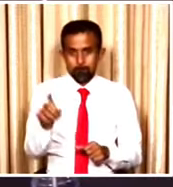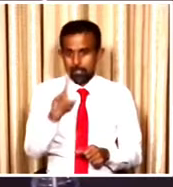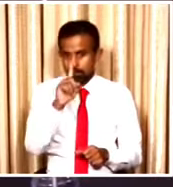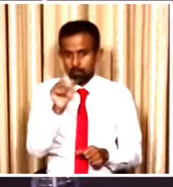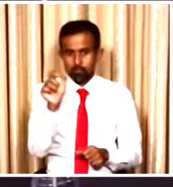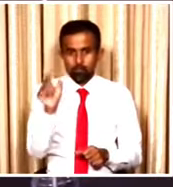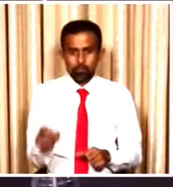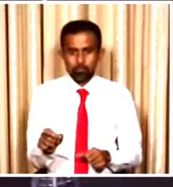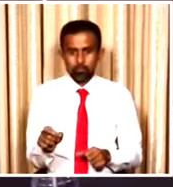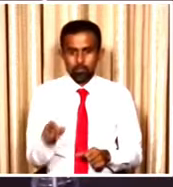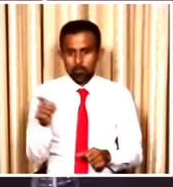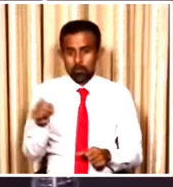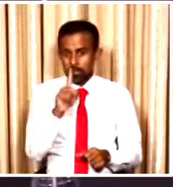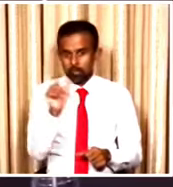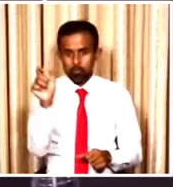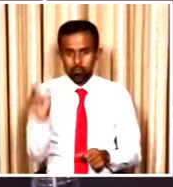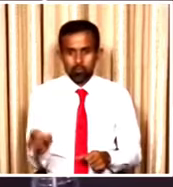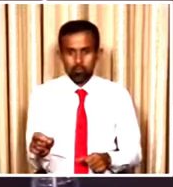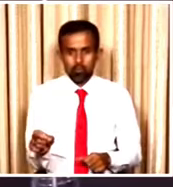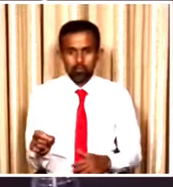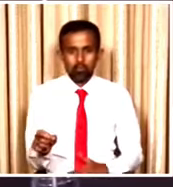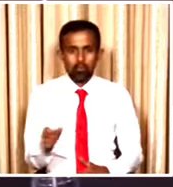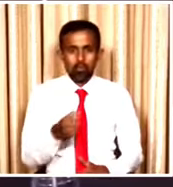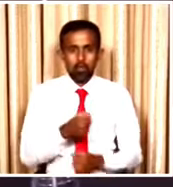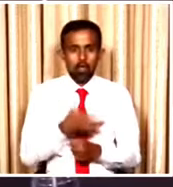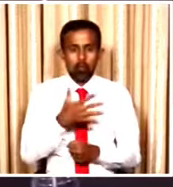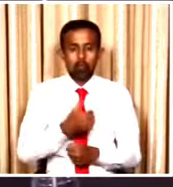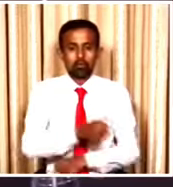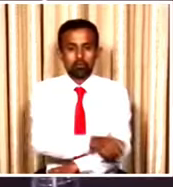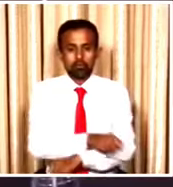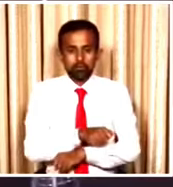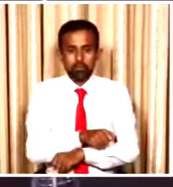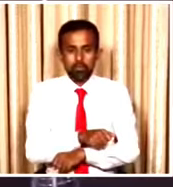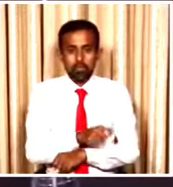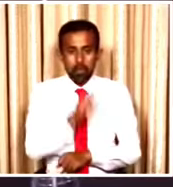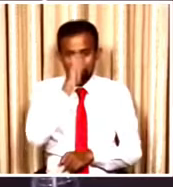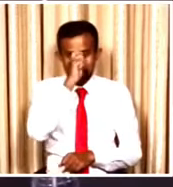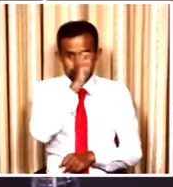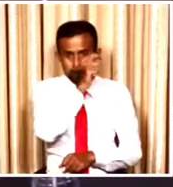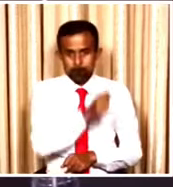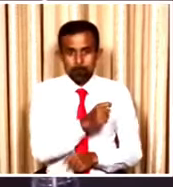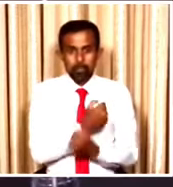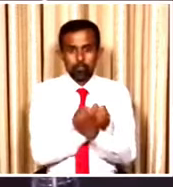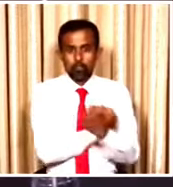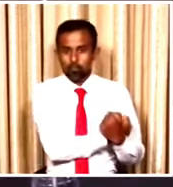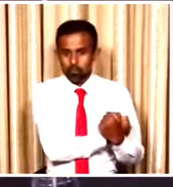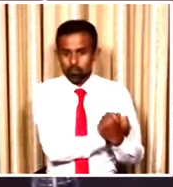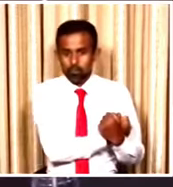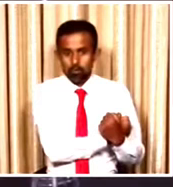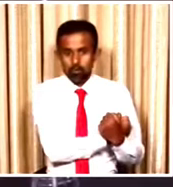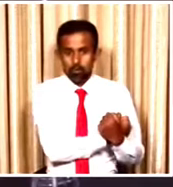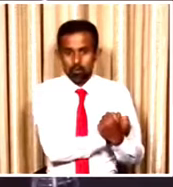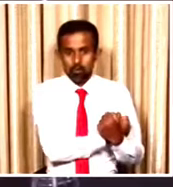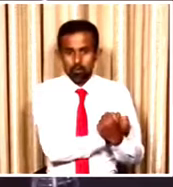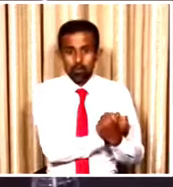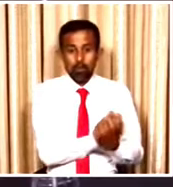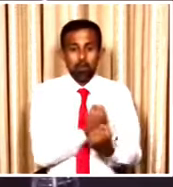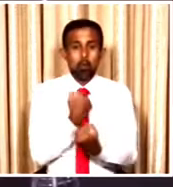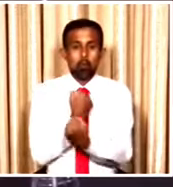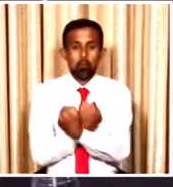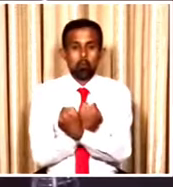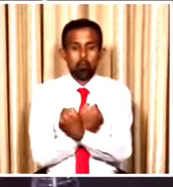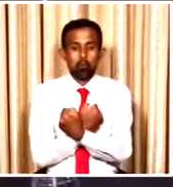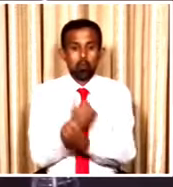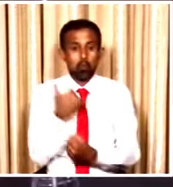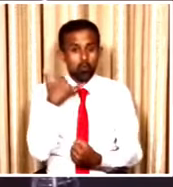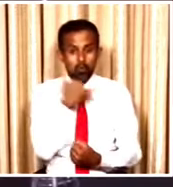තමයි මෙයත් එක්කෙනෙක් තමයි ගම්පහ සංවිධායකවරියගේ මහත්යව රිමාන් භාරයට ගෙන යන්න පොලිසියට